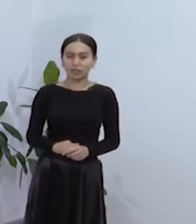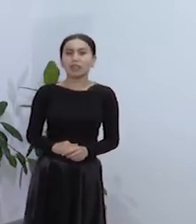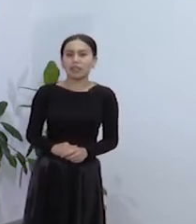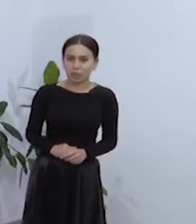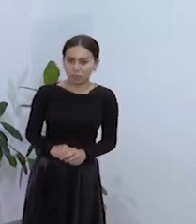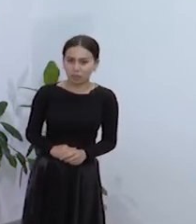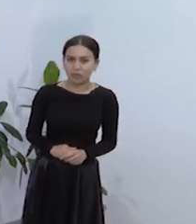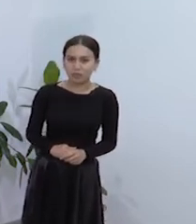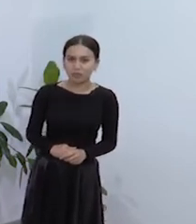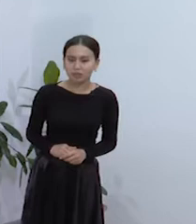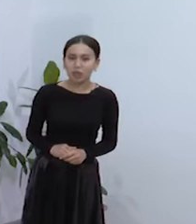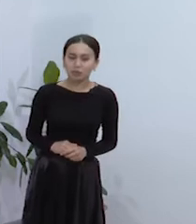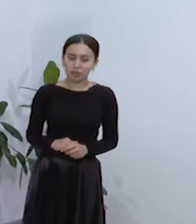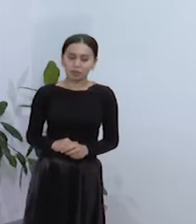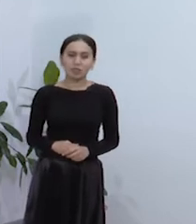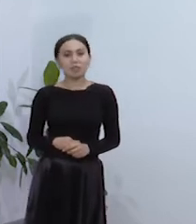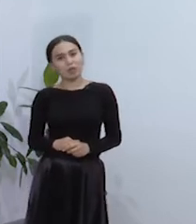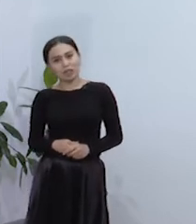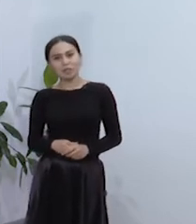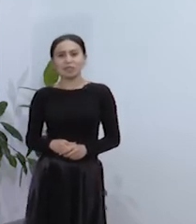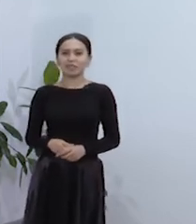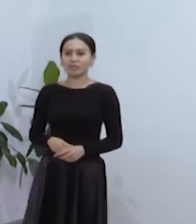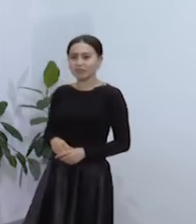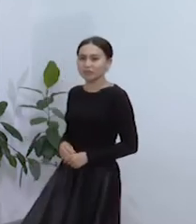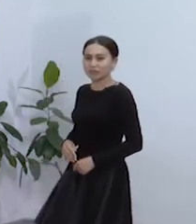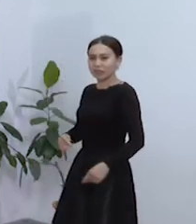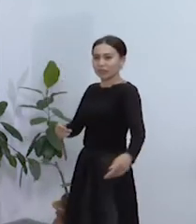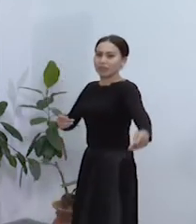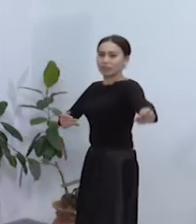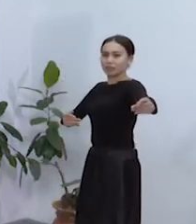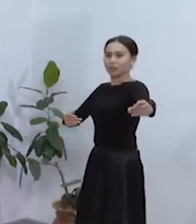olsak. Tayyormisiz? Unday bo'lsa, boshlaymiz.